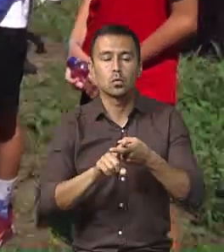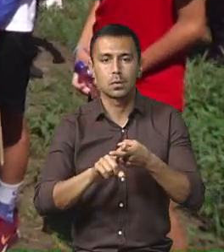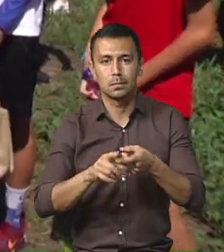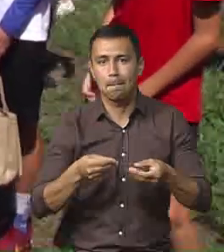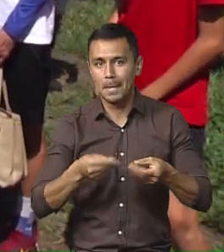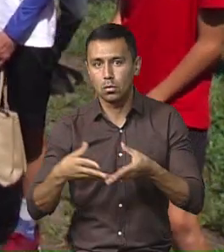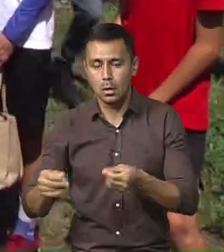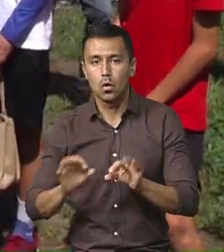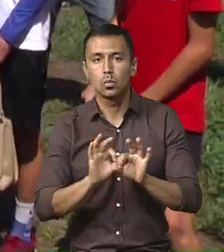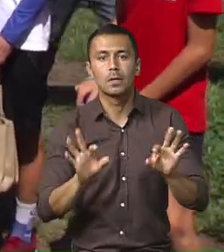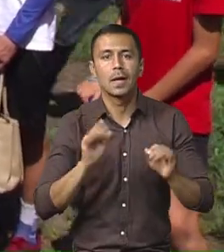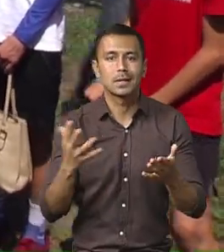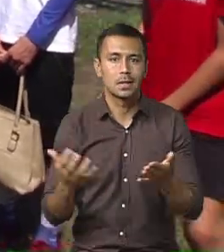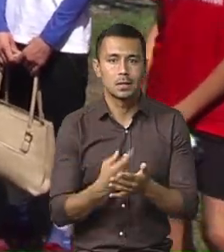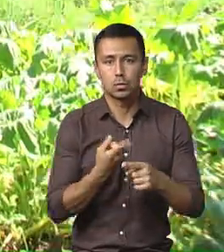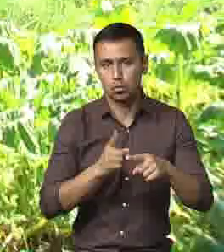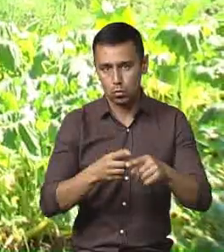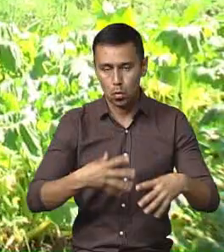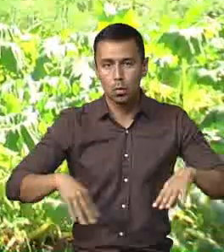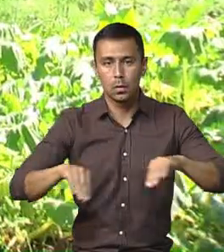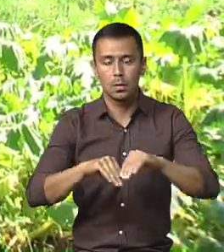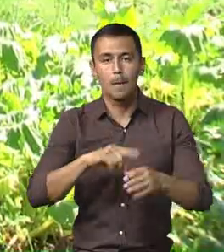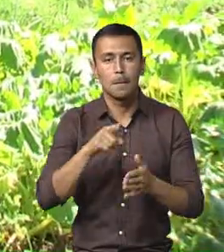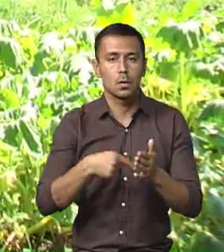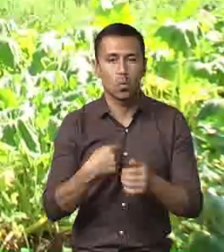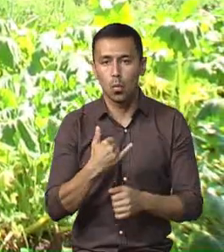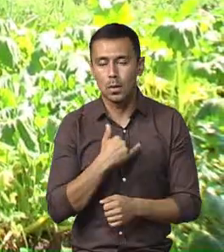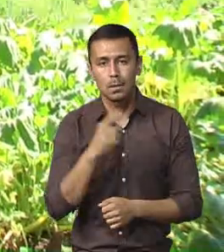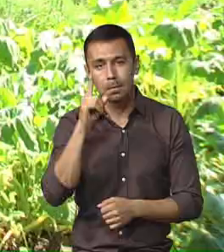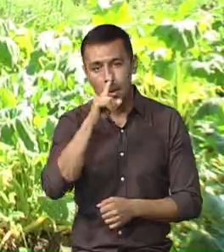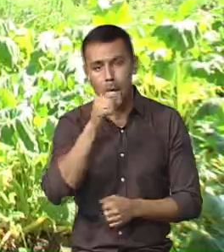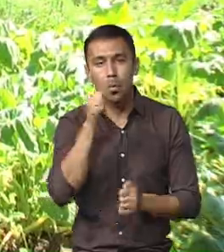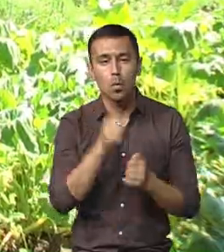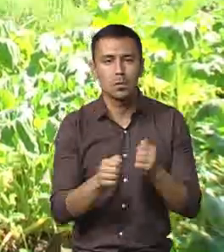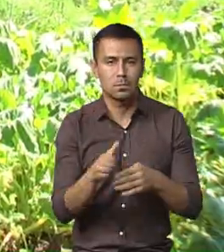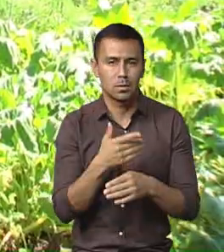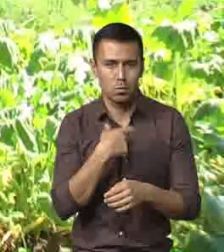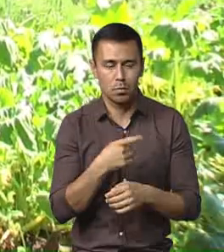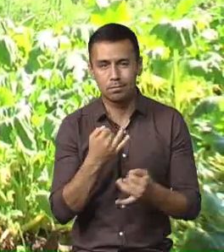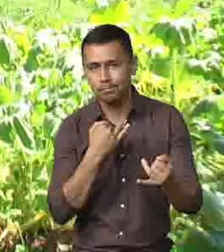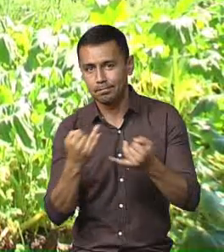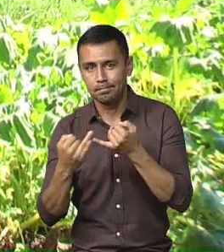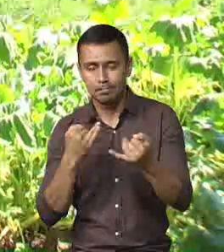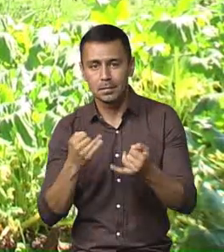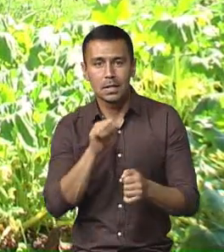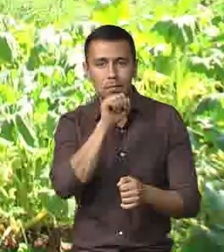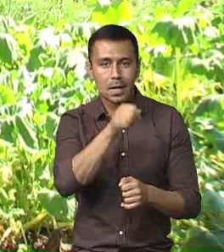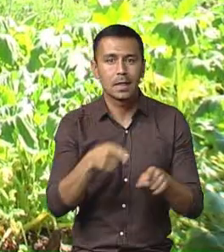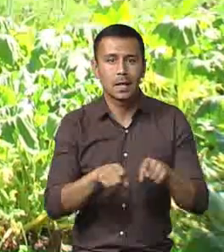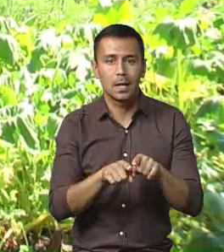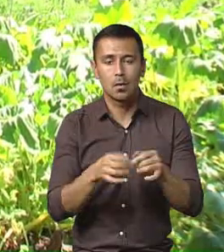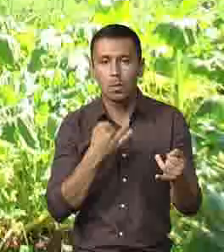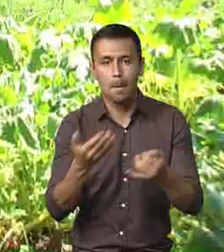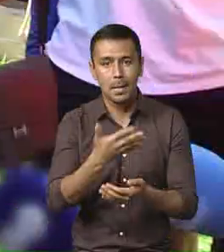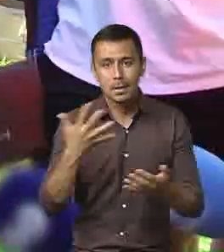місіонери, розповідає, як знайшли цю родину. Місто у нас невелике, от кожен між собою комунікує, і завдяки такій комунікації